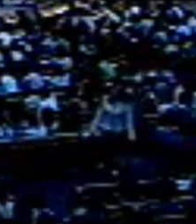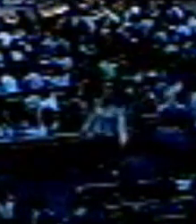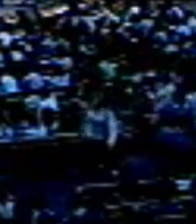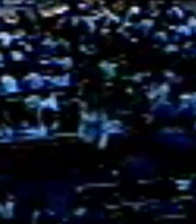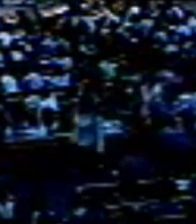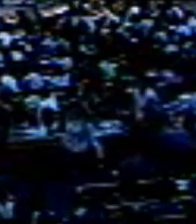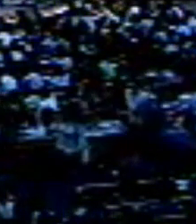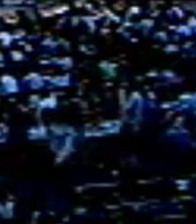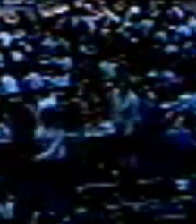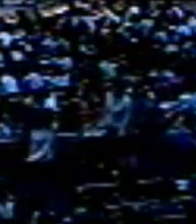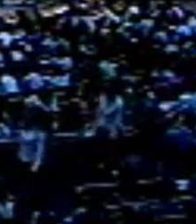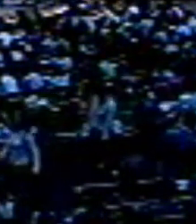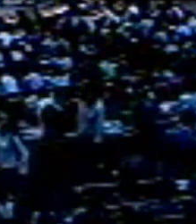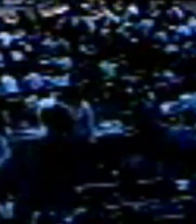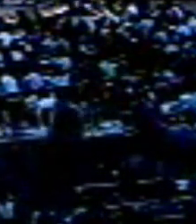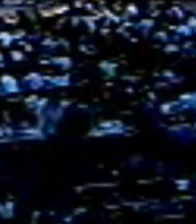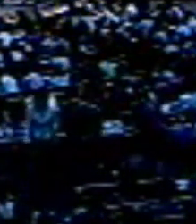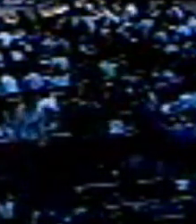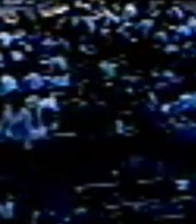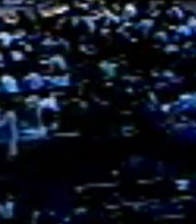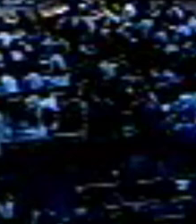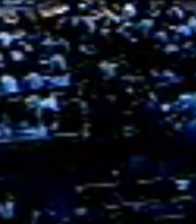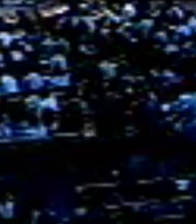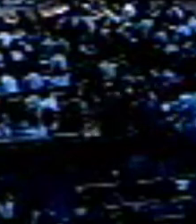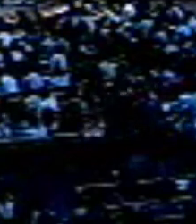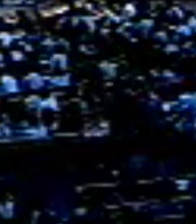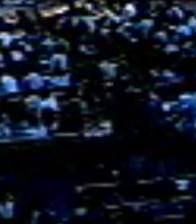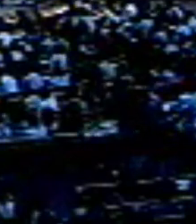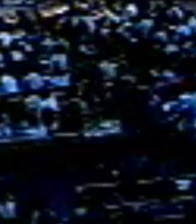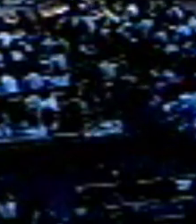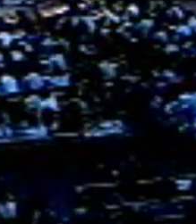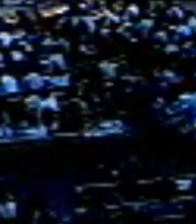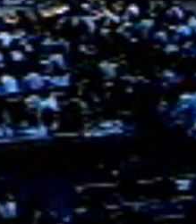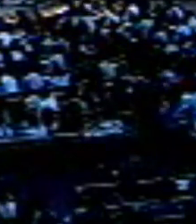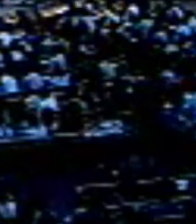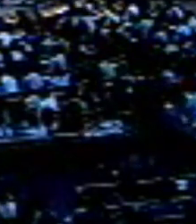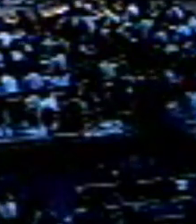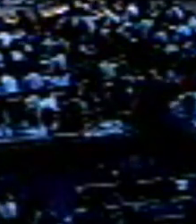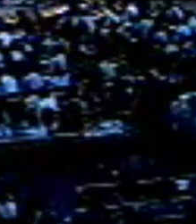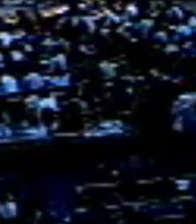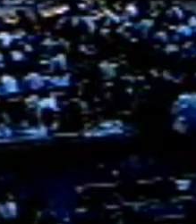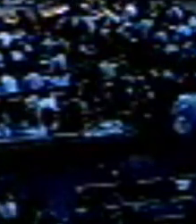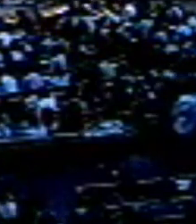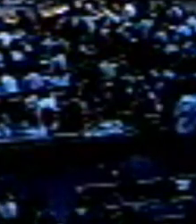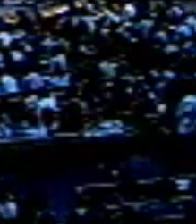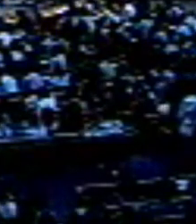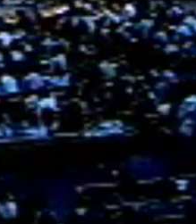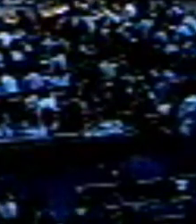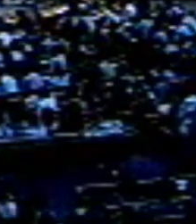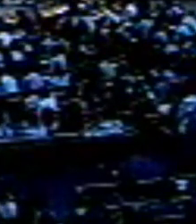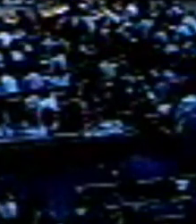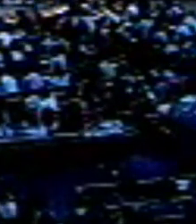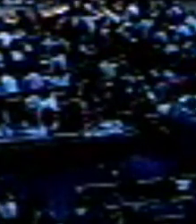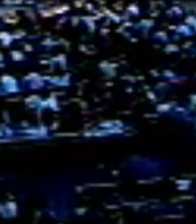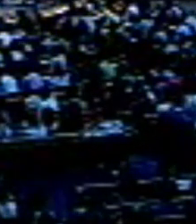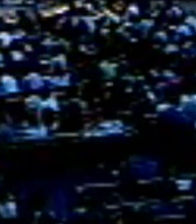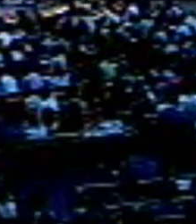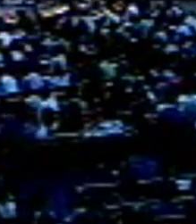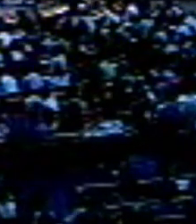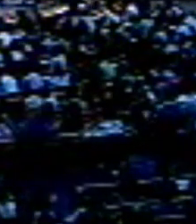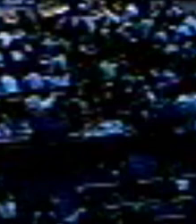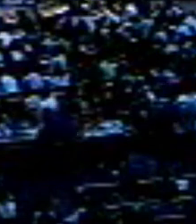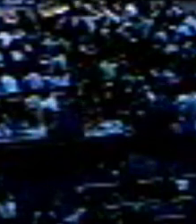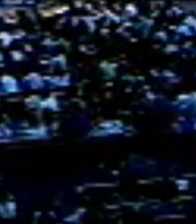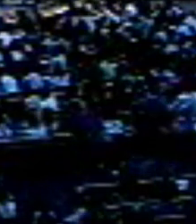무너질 때 로 버려져 있습니다 이 시간에 주 예수님 우릴 다시 일으켜 주셔서 예수님을 폴더나 곳이고 우리는